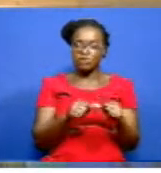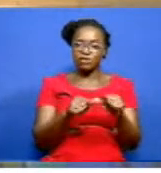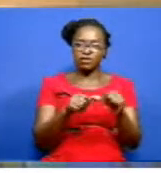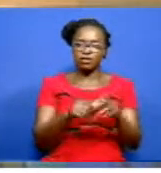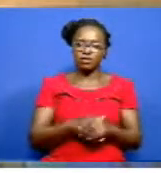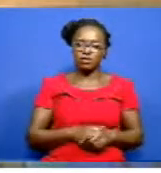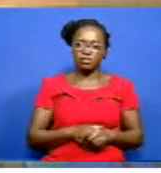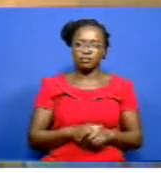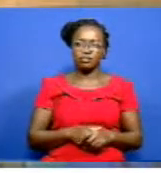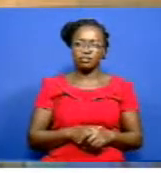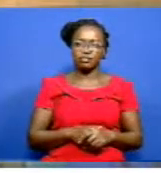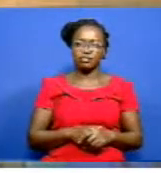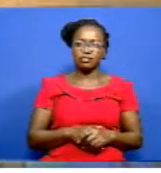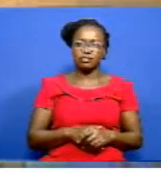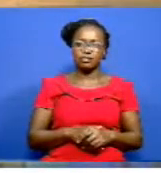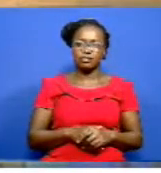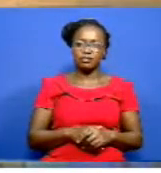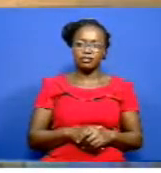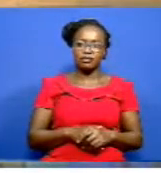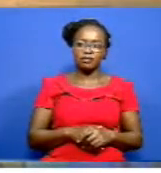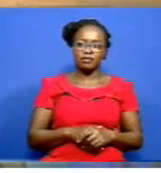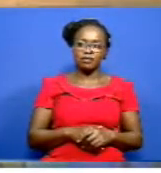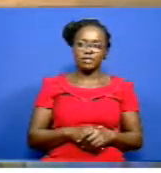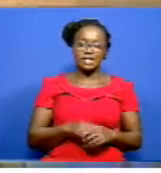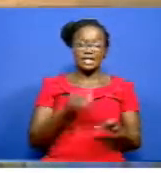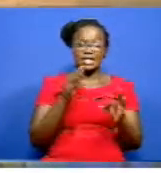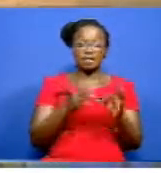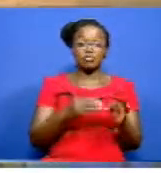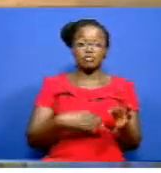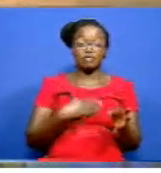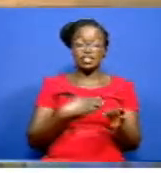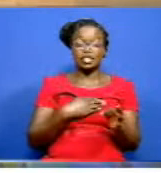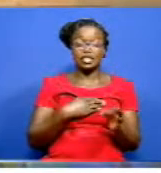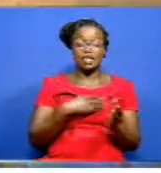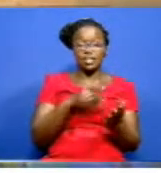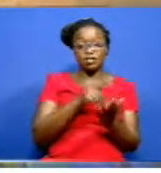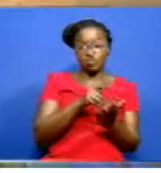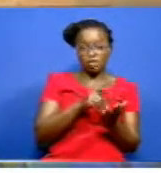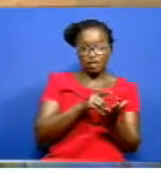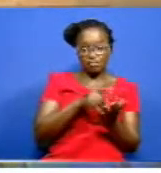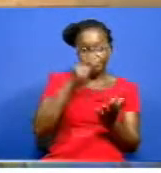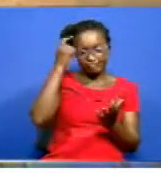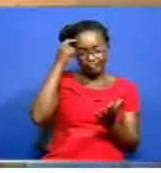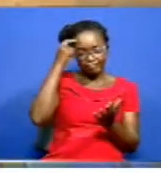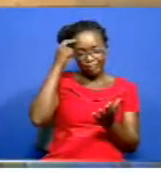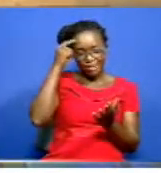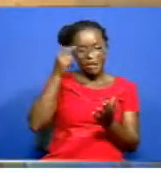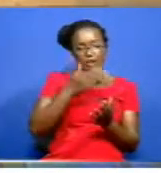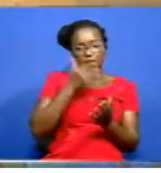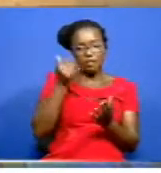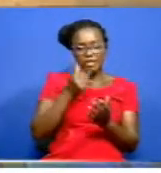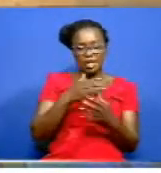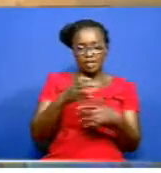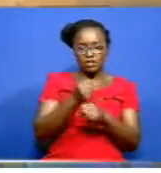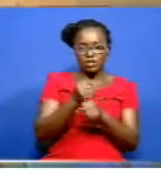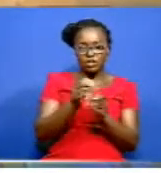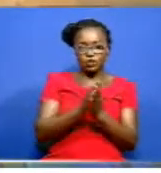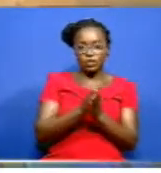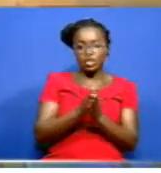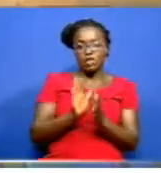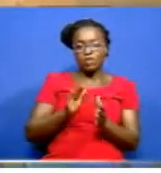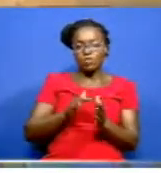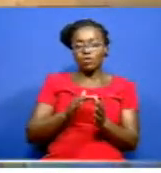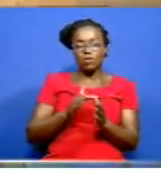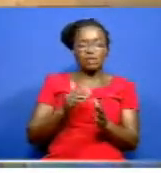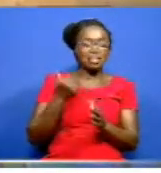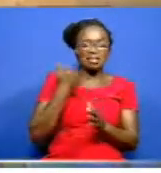ni ya kwamba hata kama anaona psychologist, ni vizuri kukuwa na wanawake wengine wenye wamepitia hiyo ugonjwa,